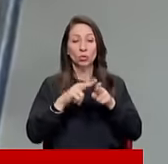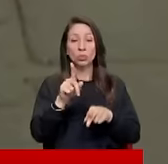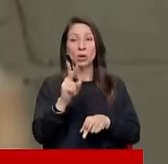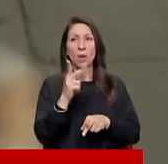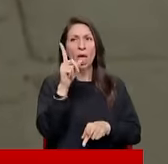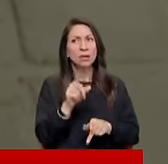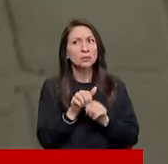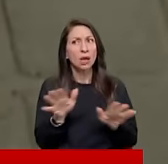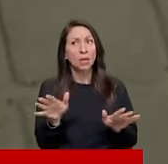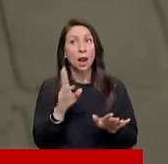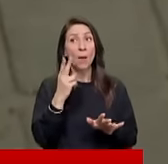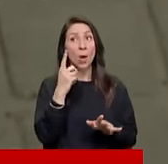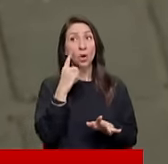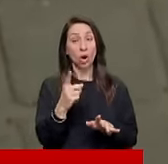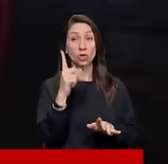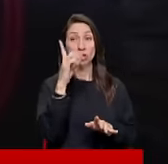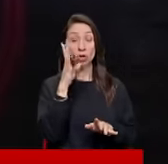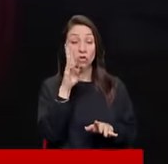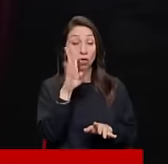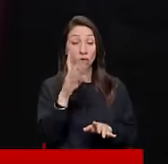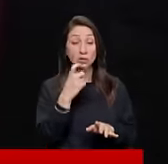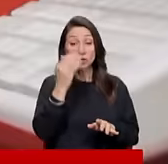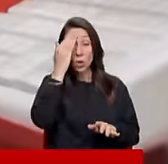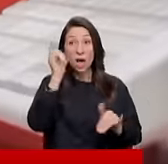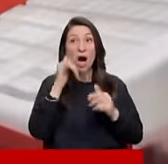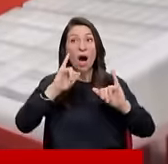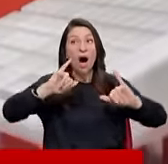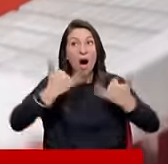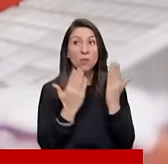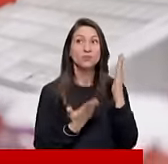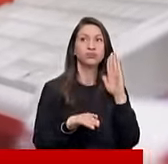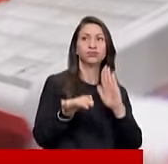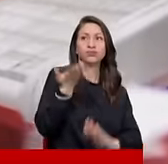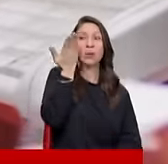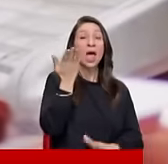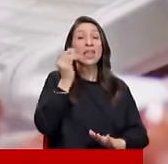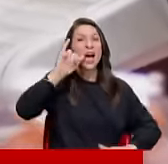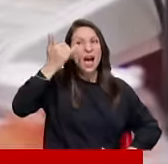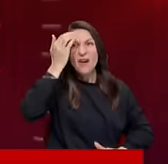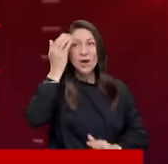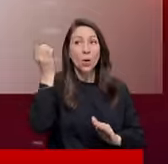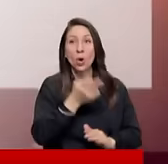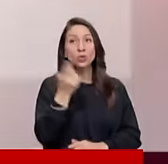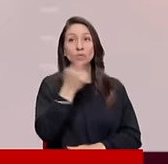ilk kez yayınladı. Rapora göre son 4 yılda yoksulluk keskin şekilde arttı. En yoksul kesimin